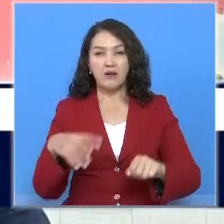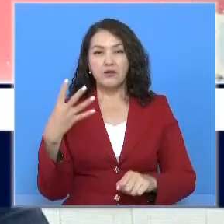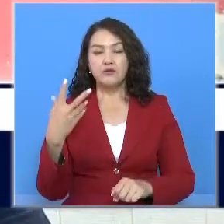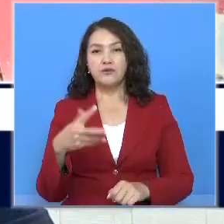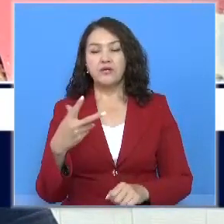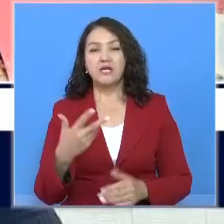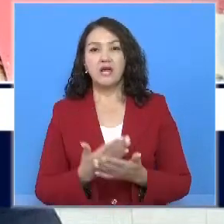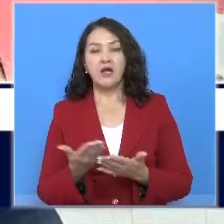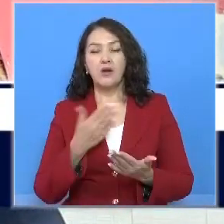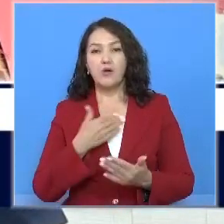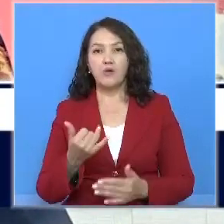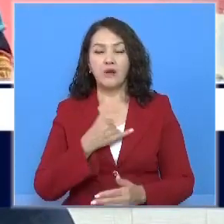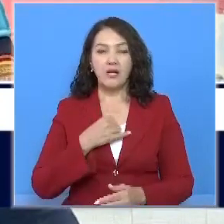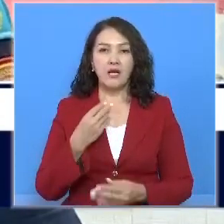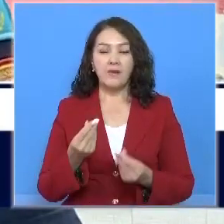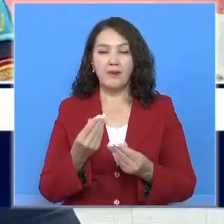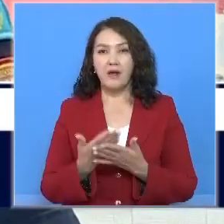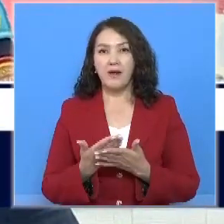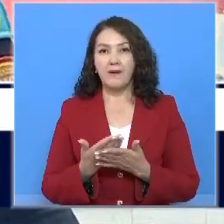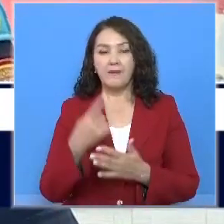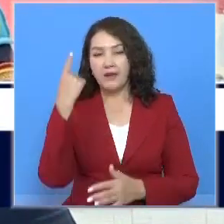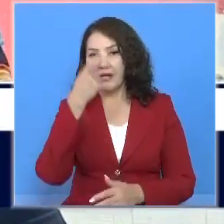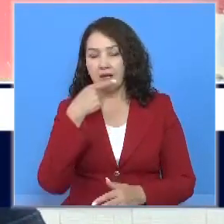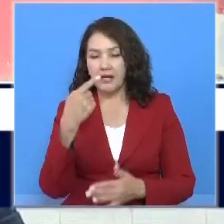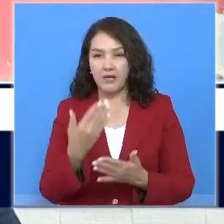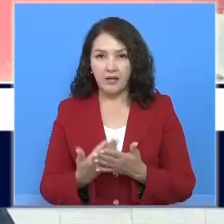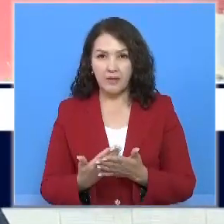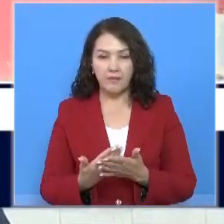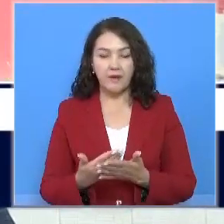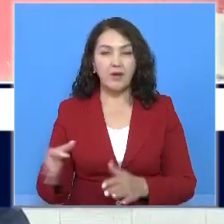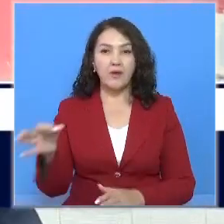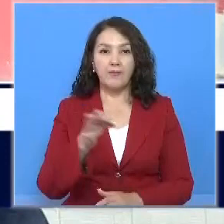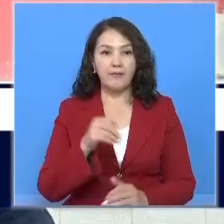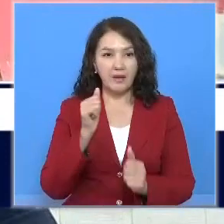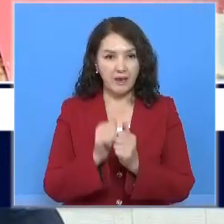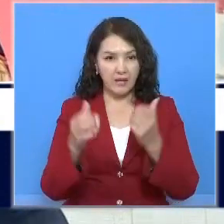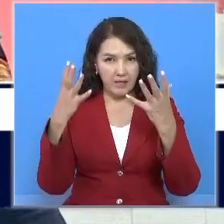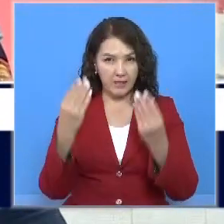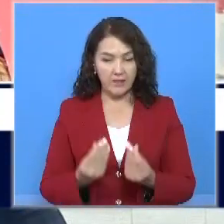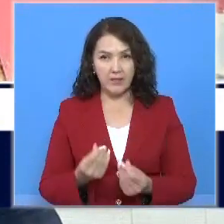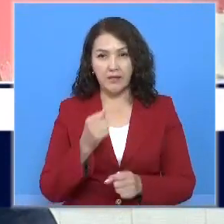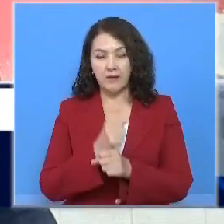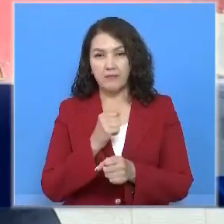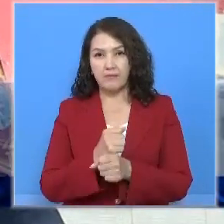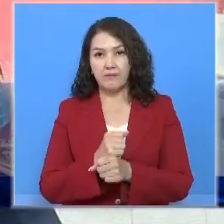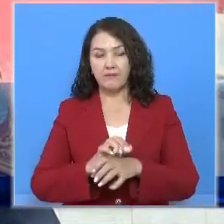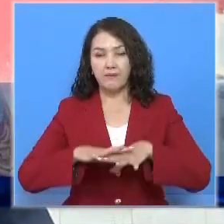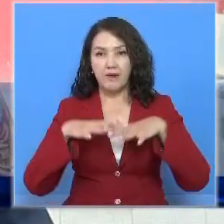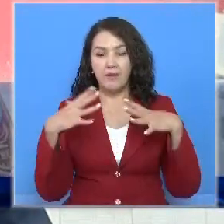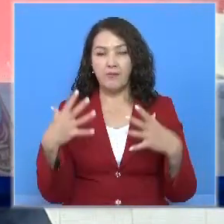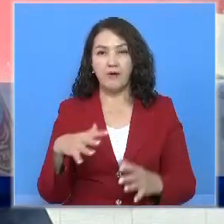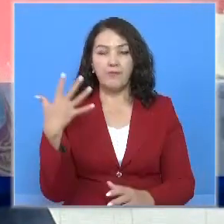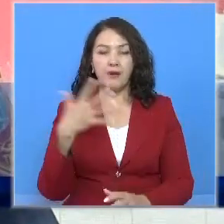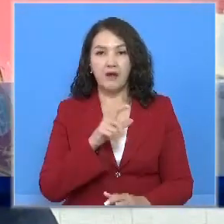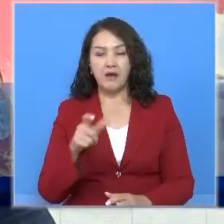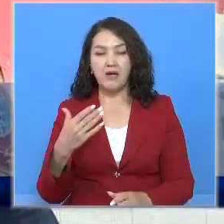пляжа, остальные у нас коммерческие. Кроме того, на территории области каждый день задействуется более 50